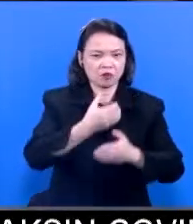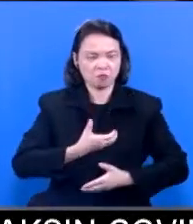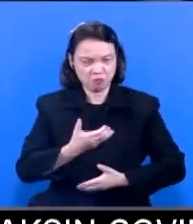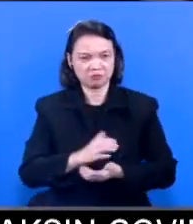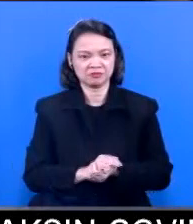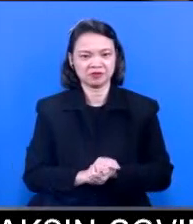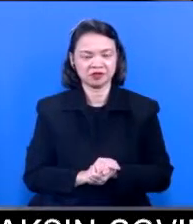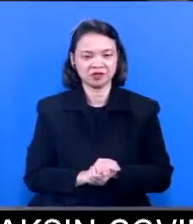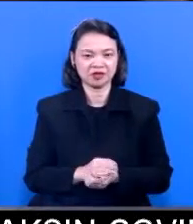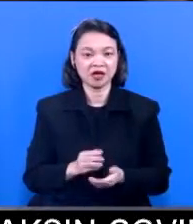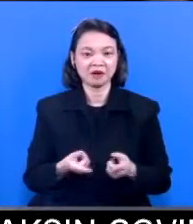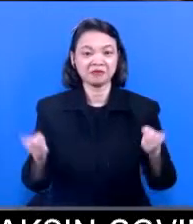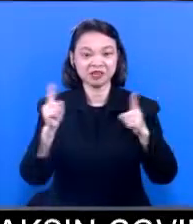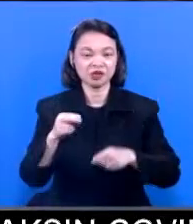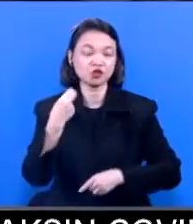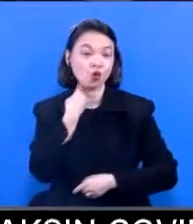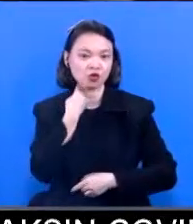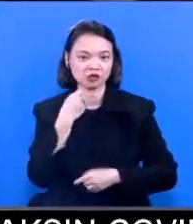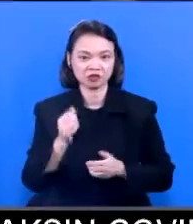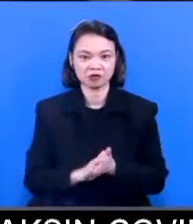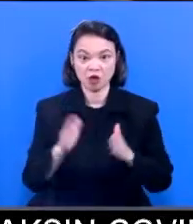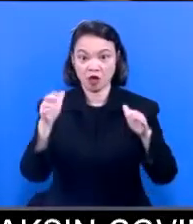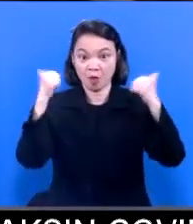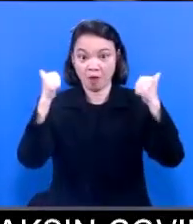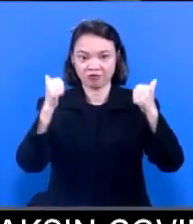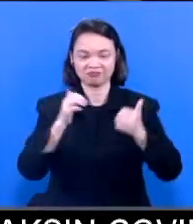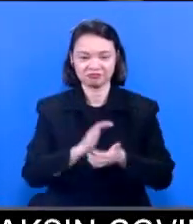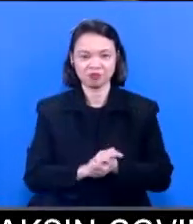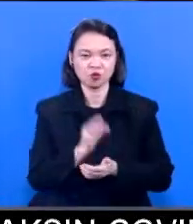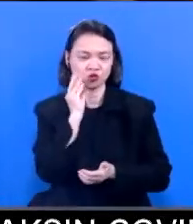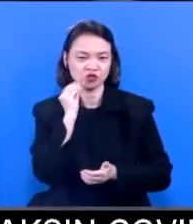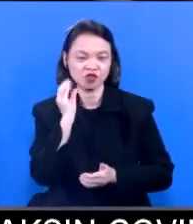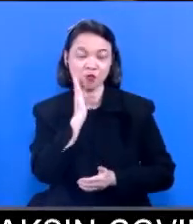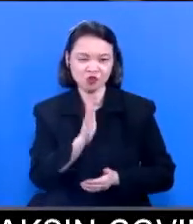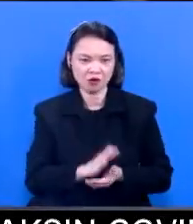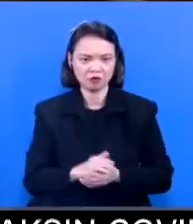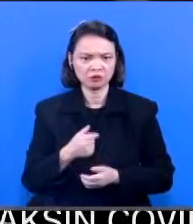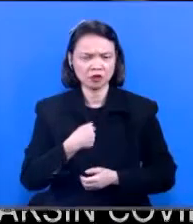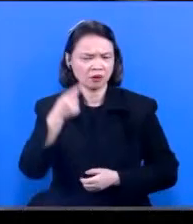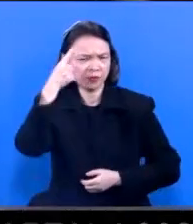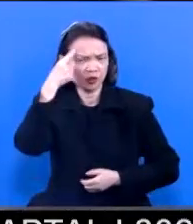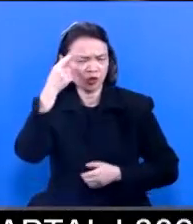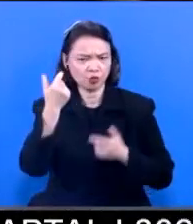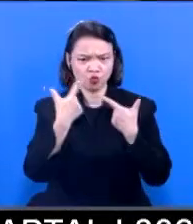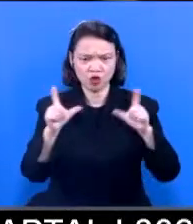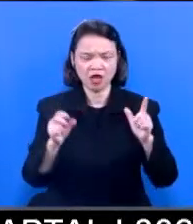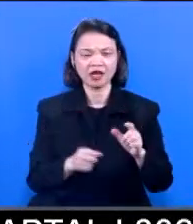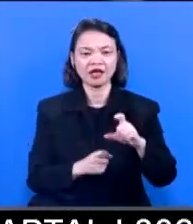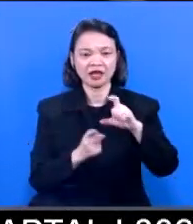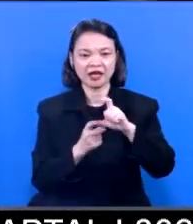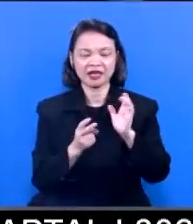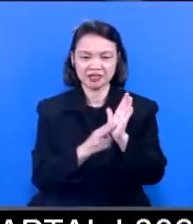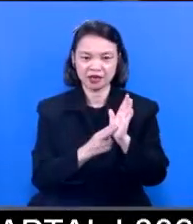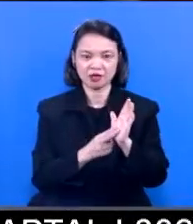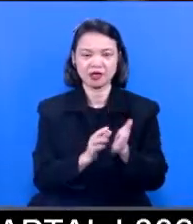menjadi dokter yang sukses di usia muda. Saya nggak menduga kalau saya bisa lolos di SNM apa di FK UNER lewat